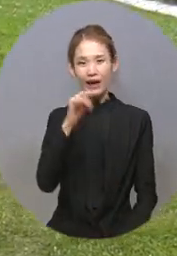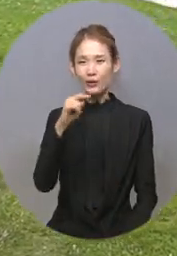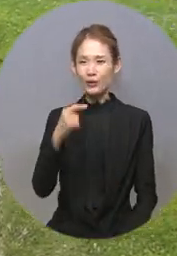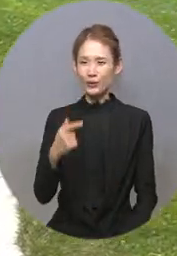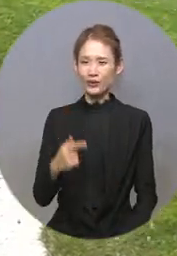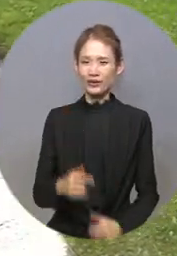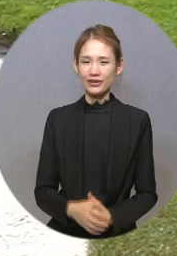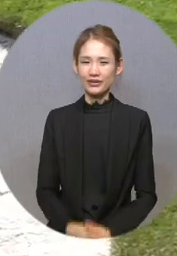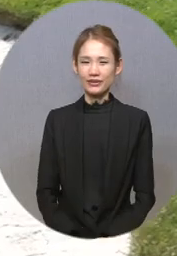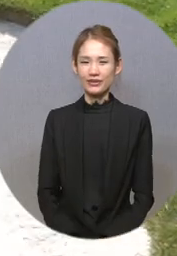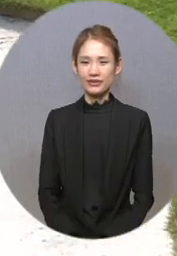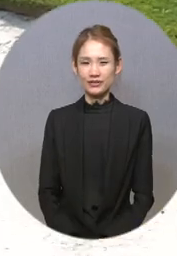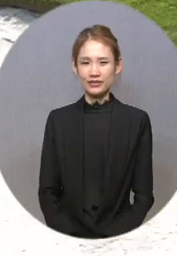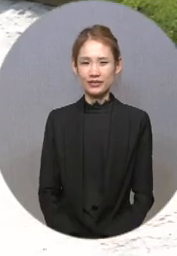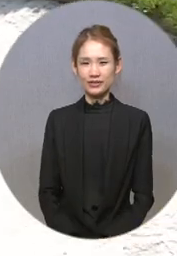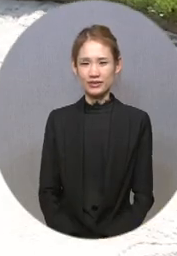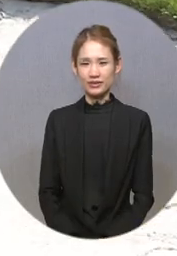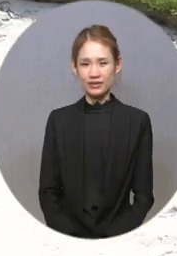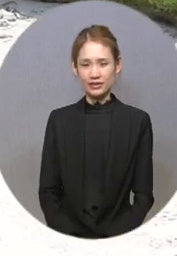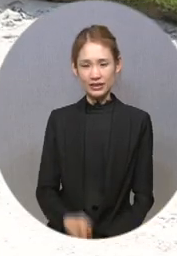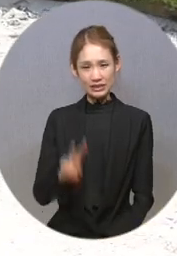25m 됩니까? 응.